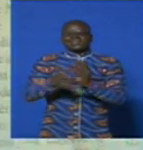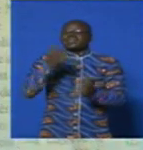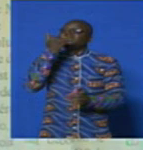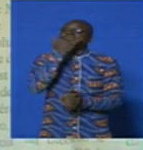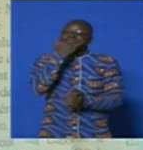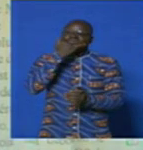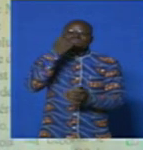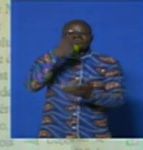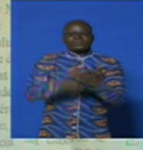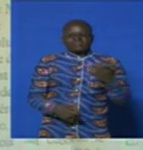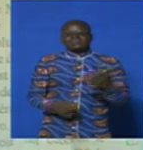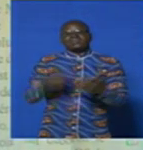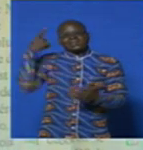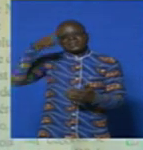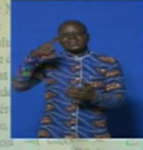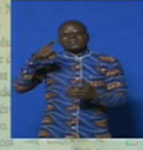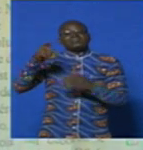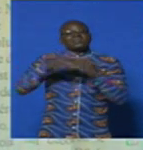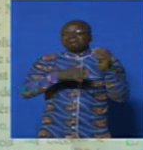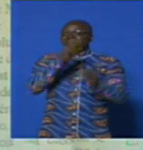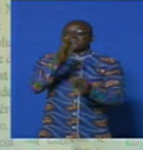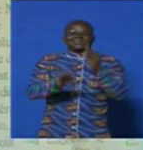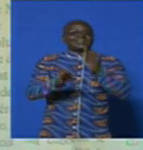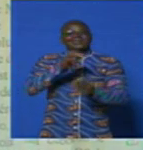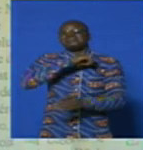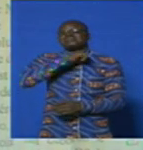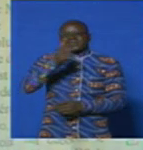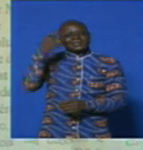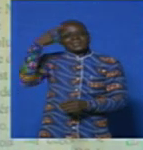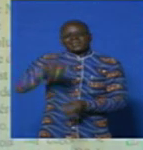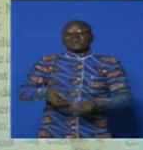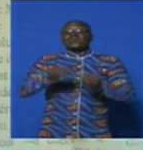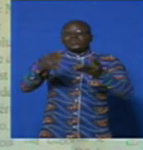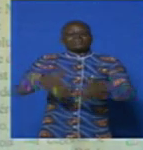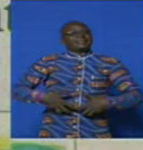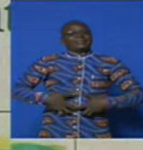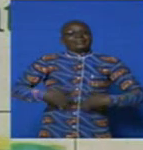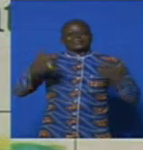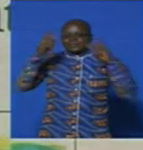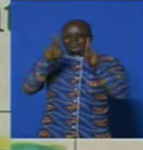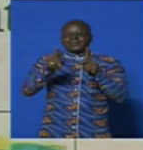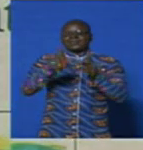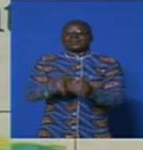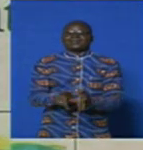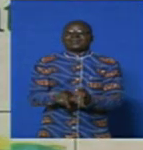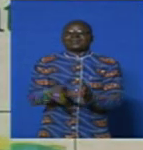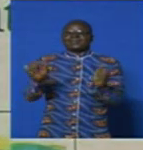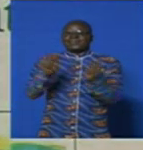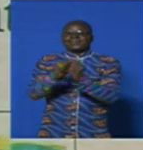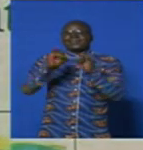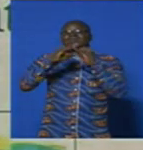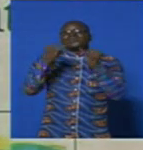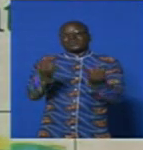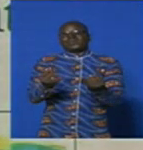donc une infrastructure jugée inadaptée qui a provoqué la colère des agents. Et selon le journal Aujourd'hui au